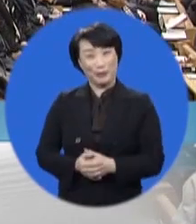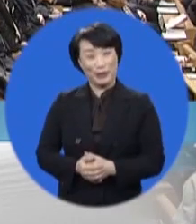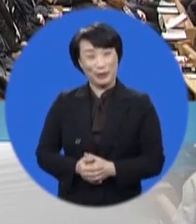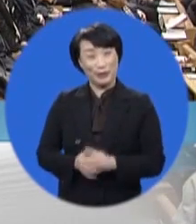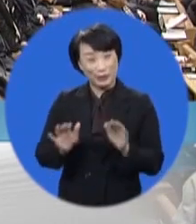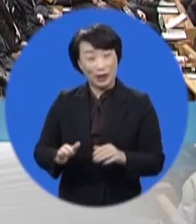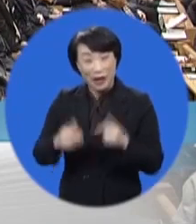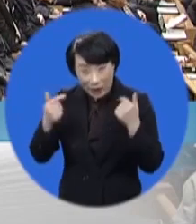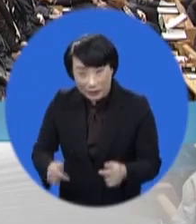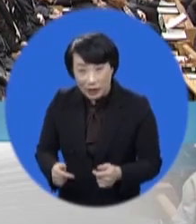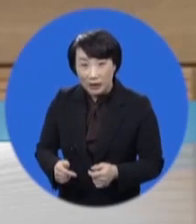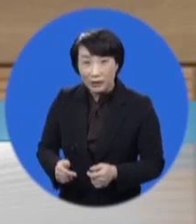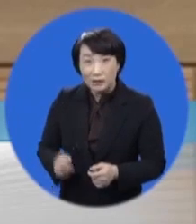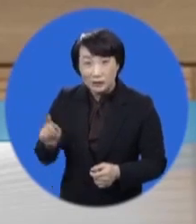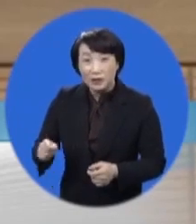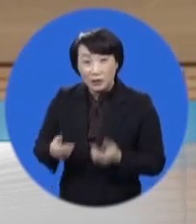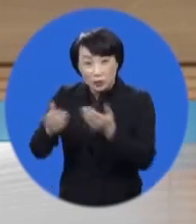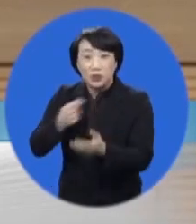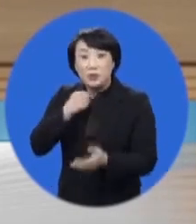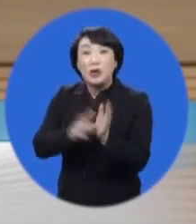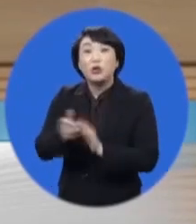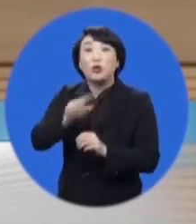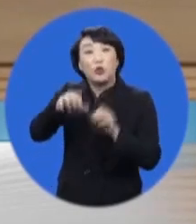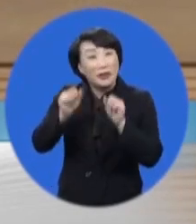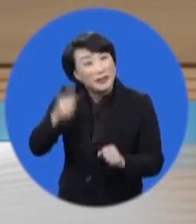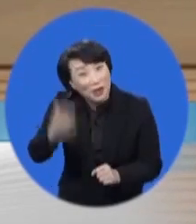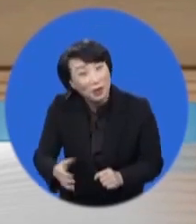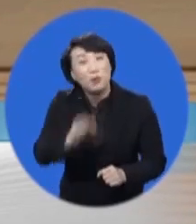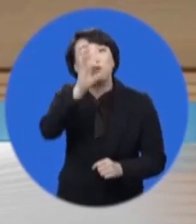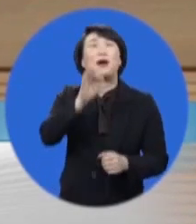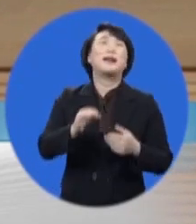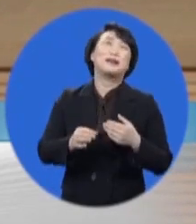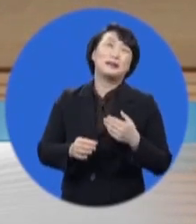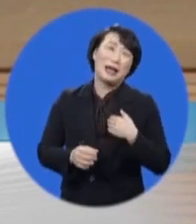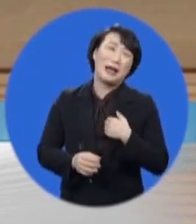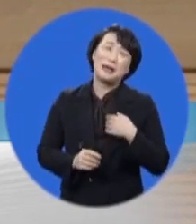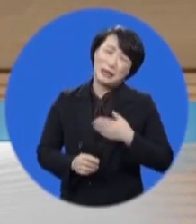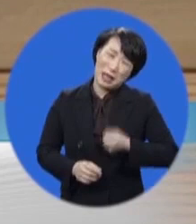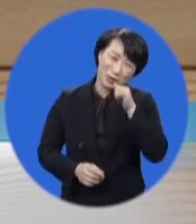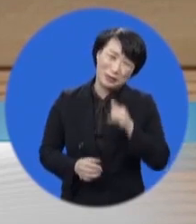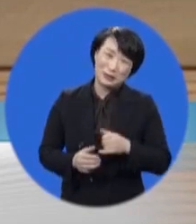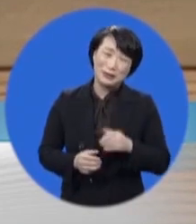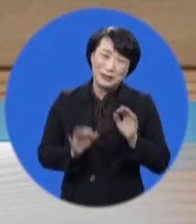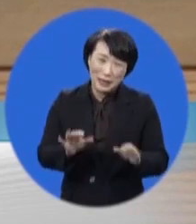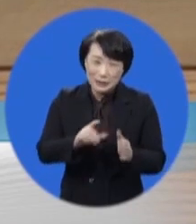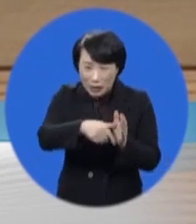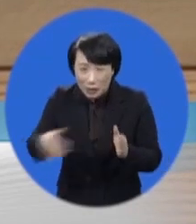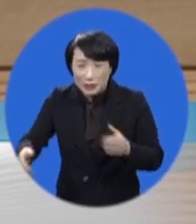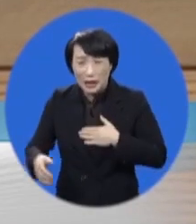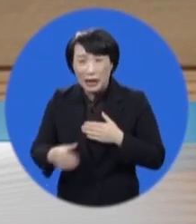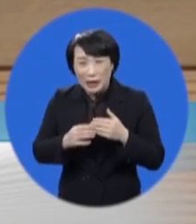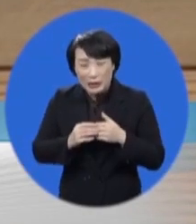그러니까 항상 주려고 하는 예수는 어디 있느냐. 불가능한 내게 있음을 아는 세월 속에 나를